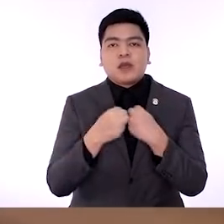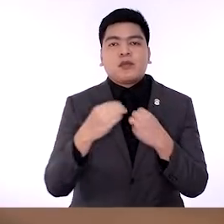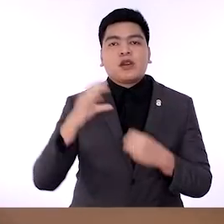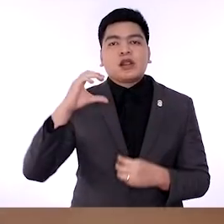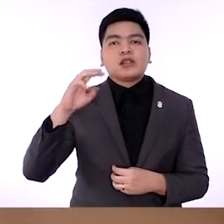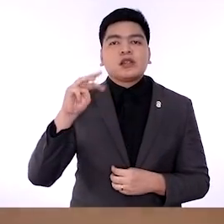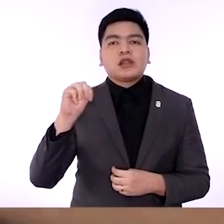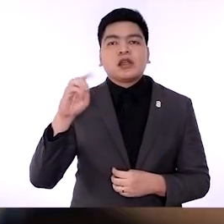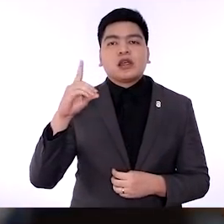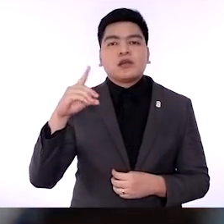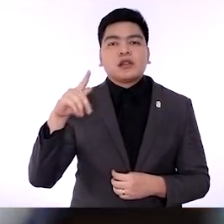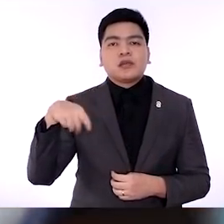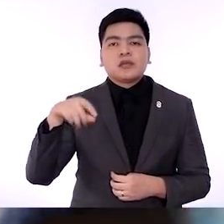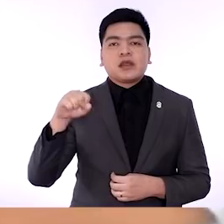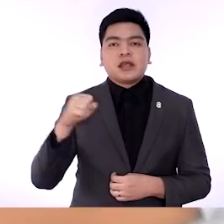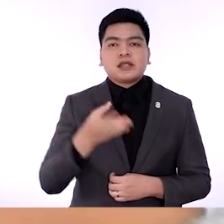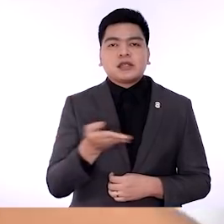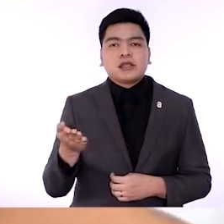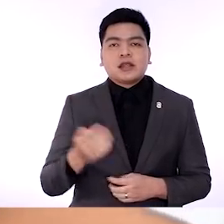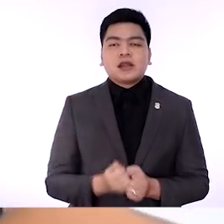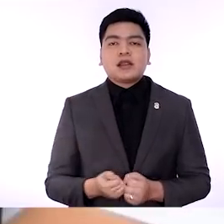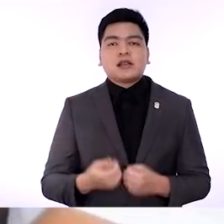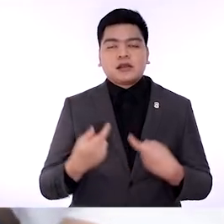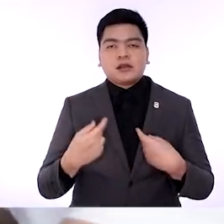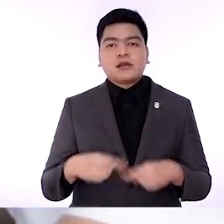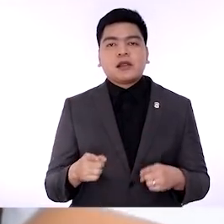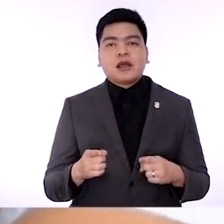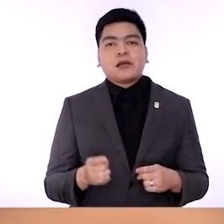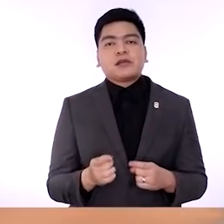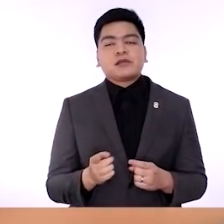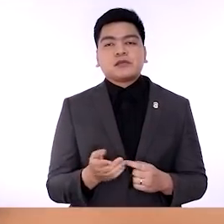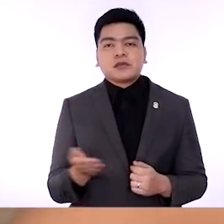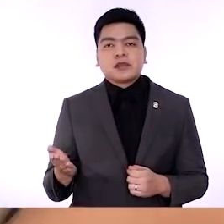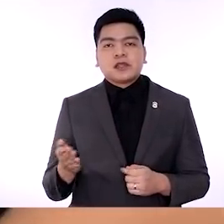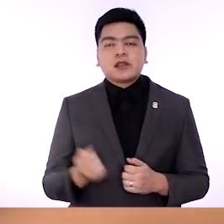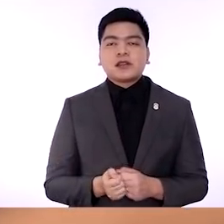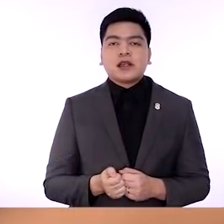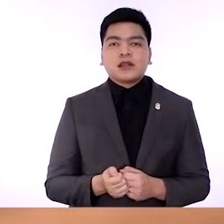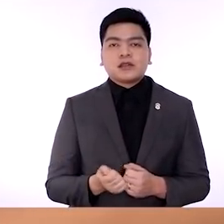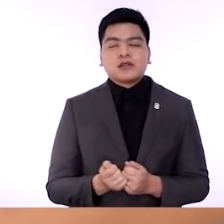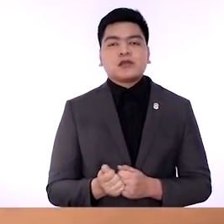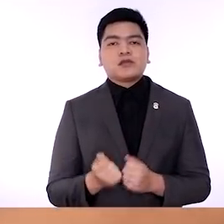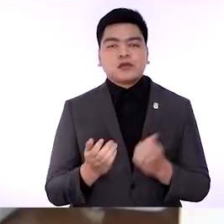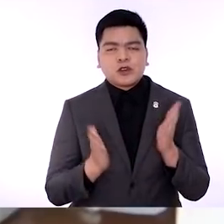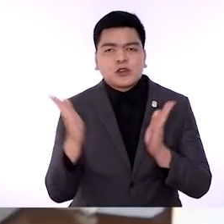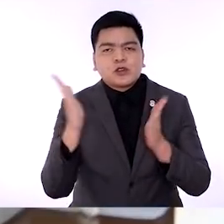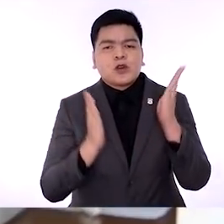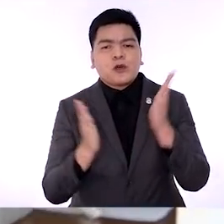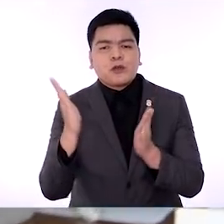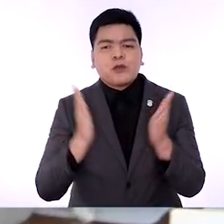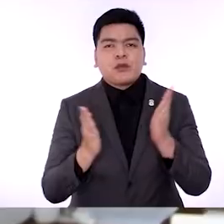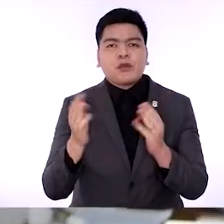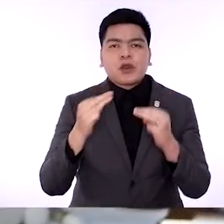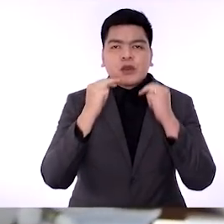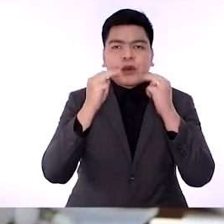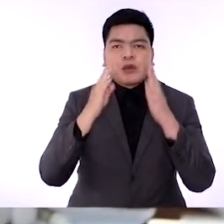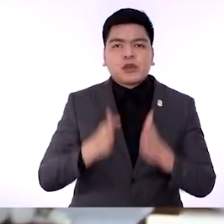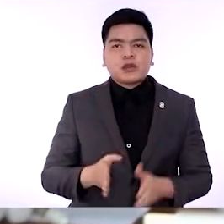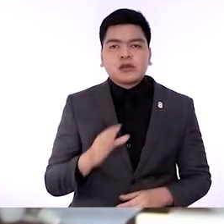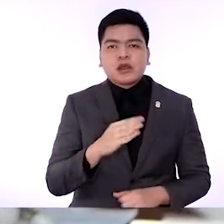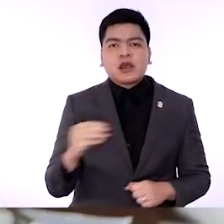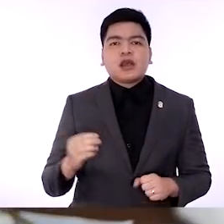CMDPS na nabigyan sila ng pagkakataon na mabigyang serbisyo ang mga ministro at manggagawa